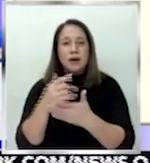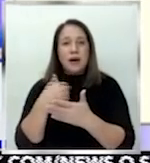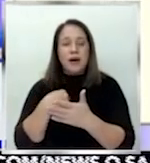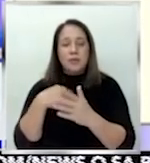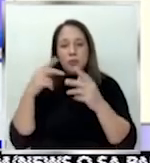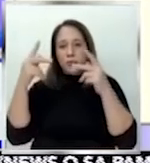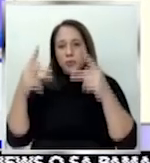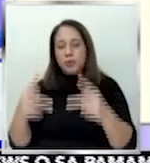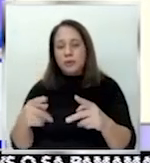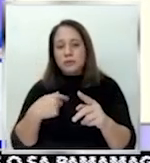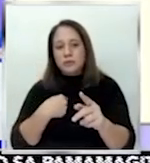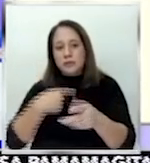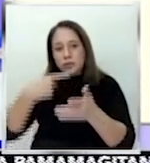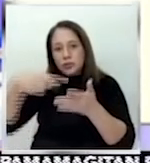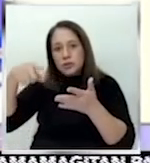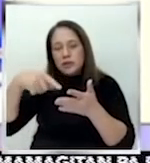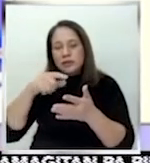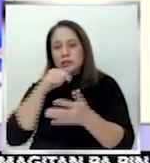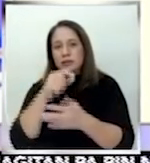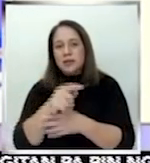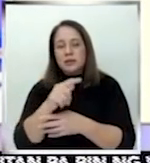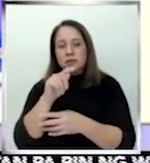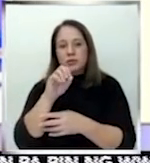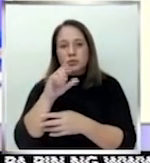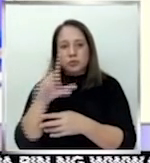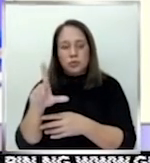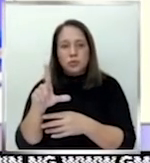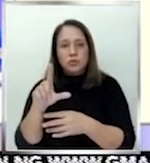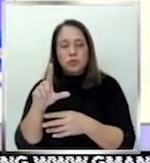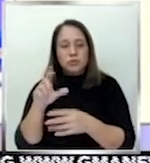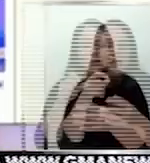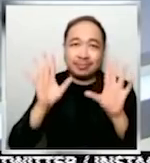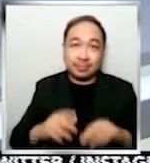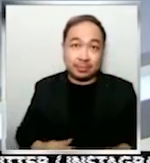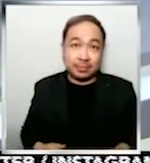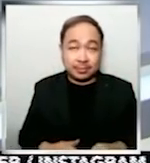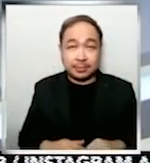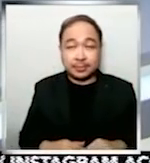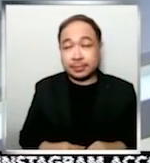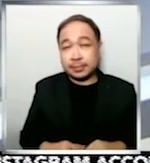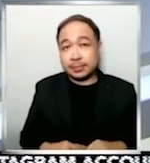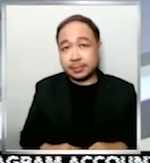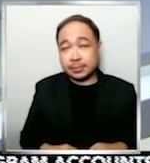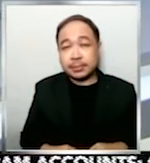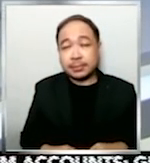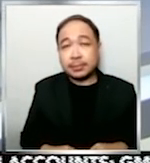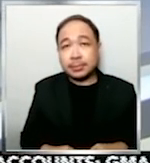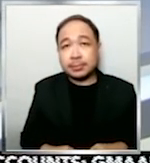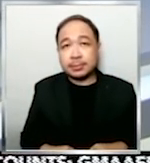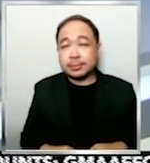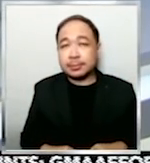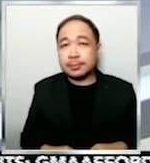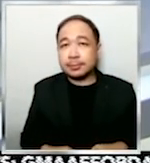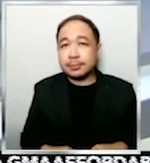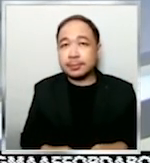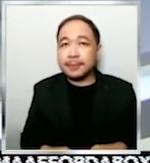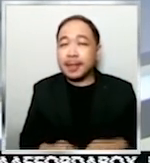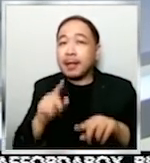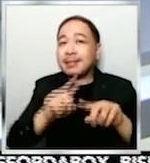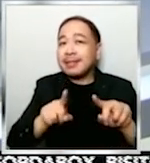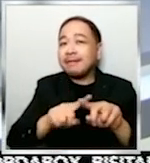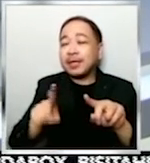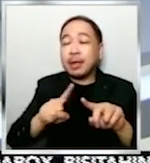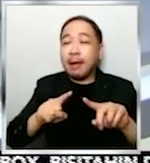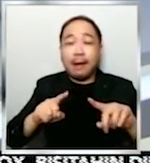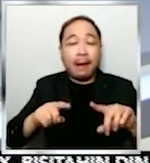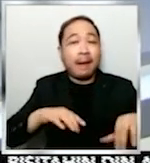matiyak na hindi troll o bots ang pumapasok dito. Iba't ibang aktibidad ang dinaluhan ng mga presidential at